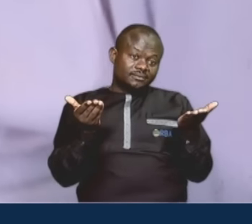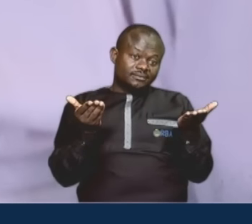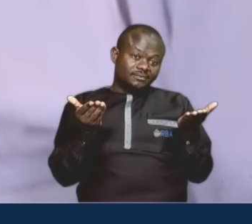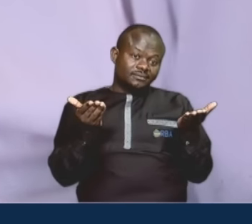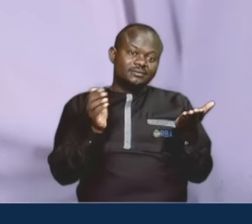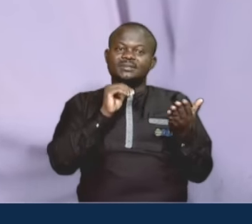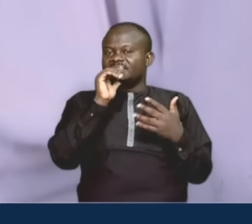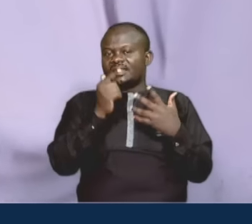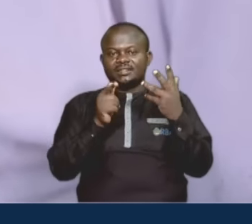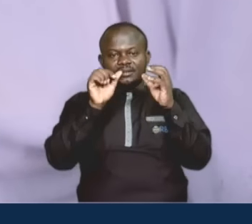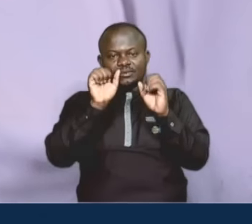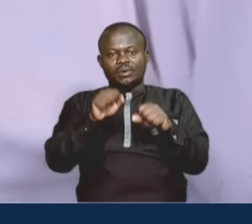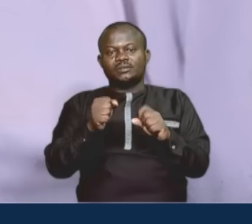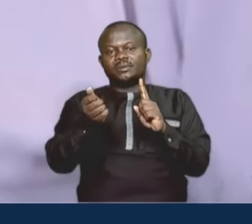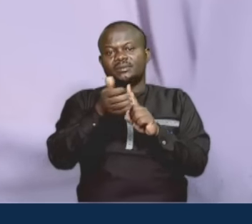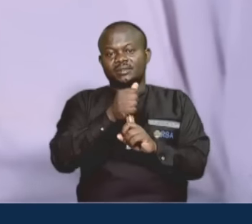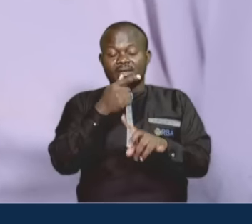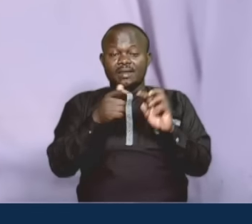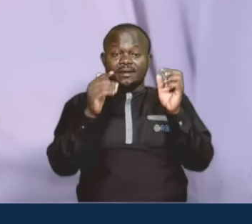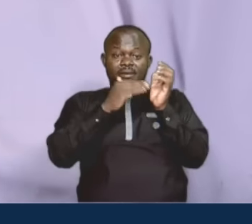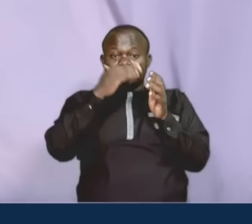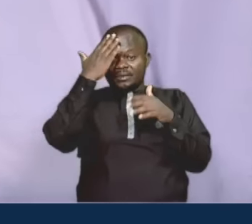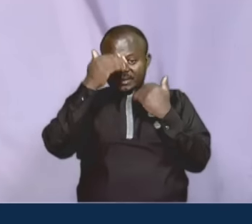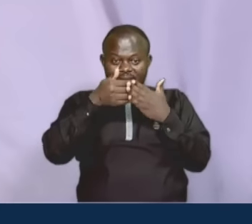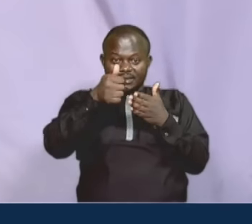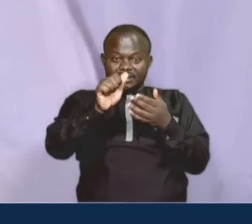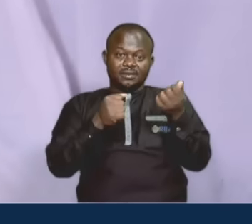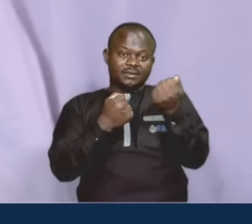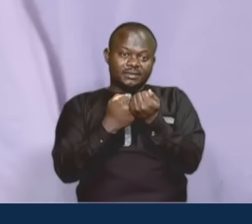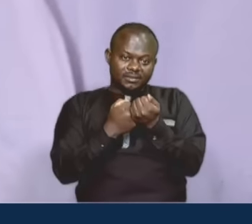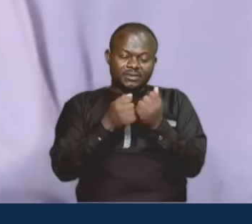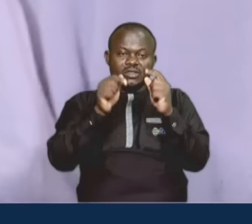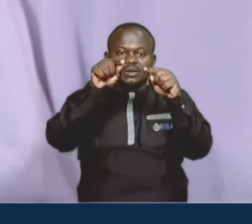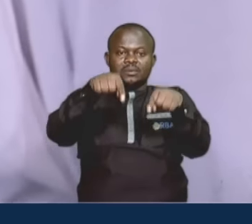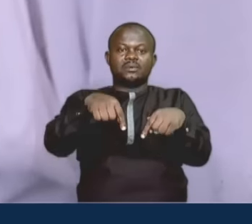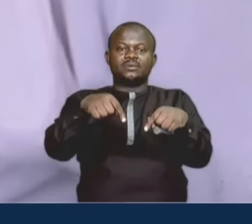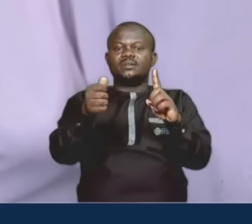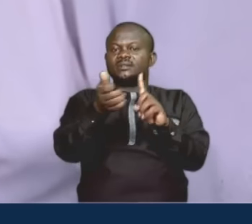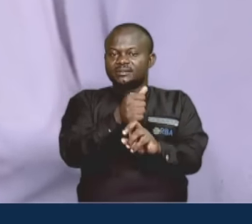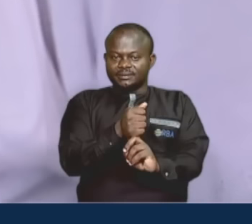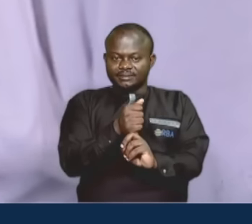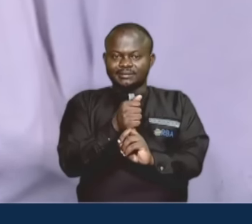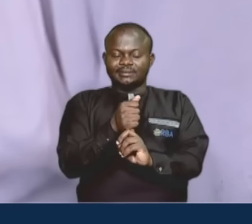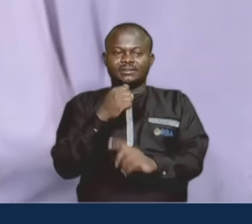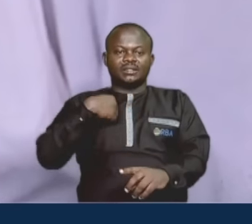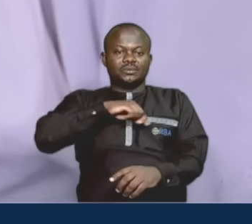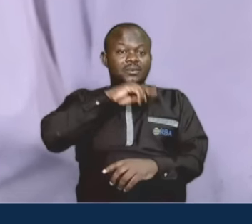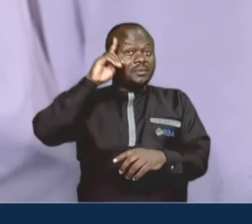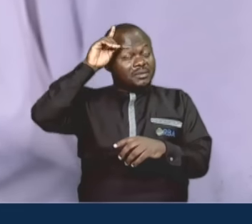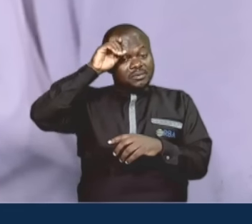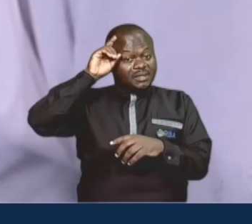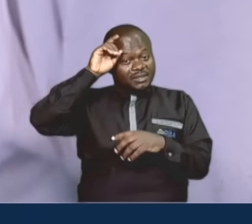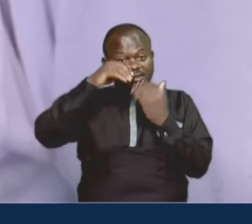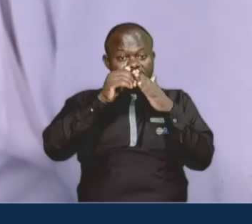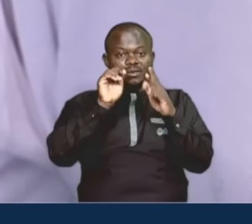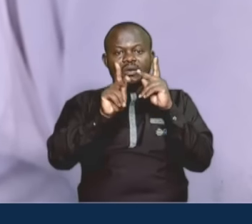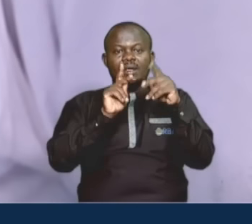ntacyo twari kugeraho, ariko kubwo n'ubwo bufasha buza bukatugeraho, dutekereza ko hari